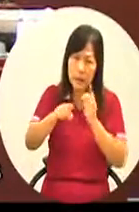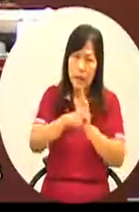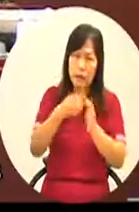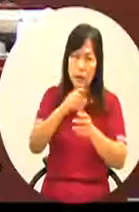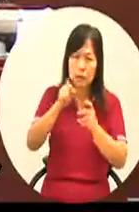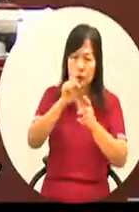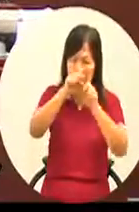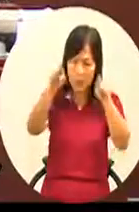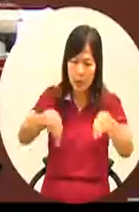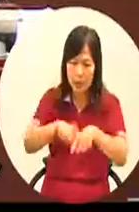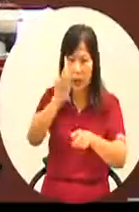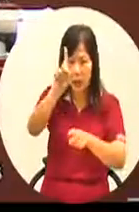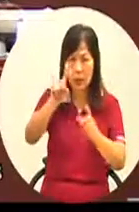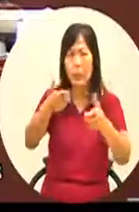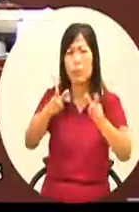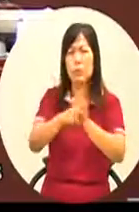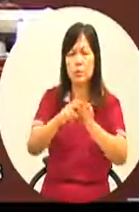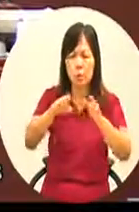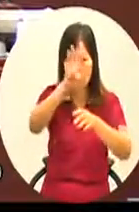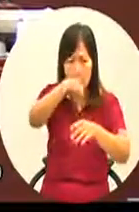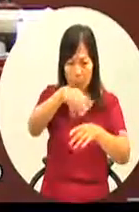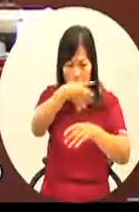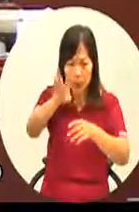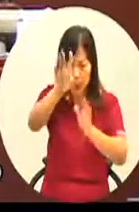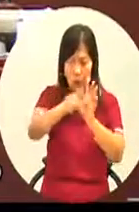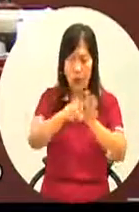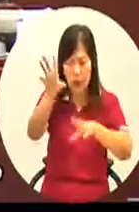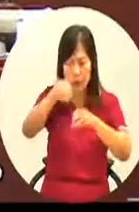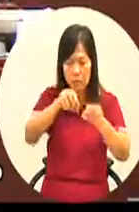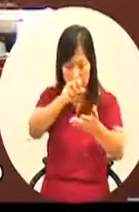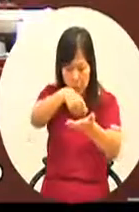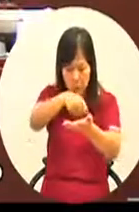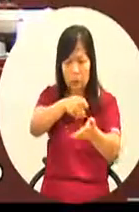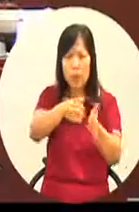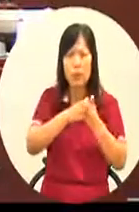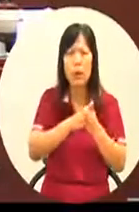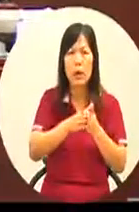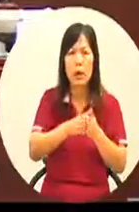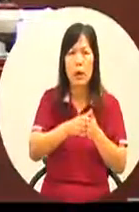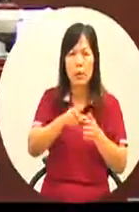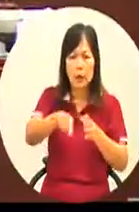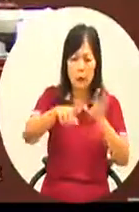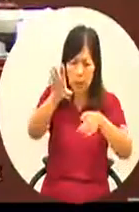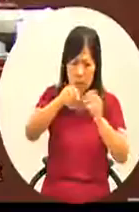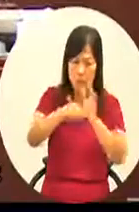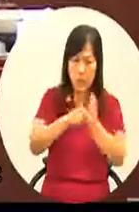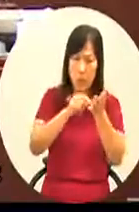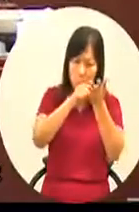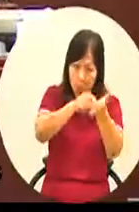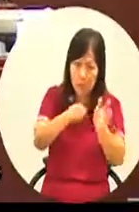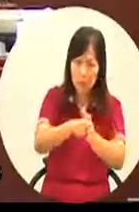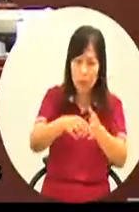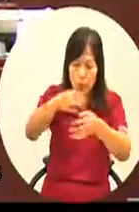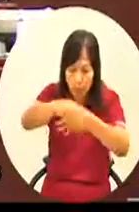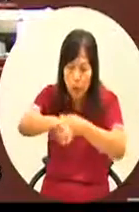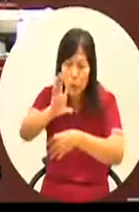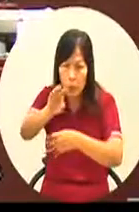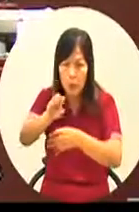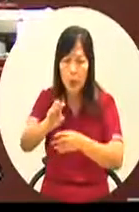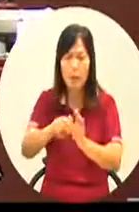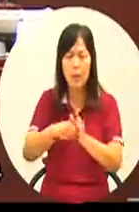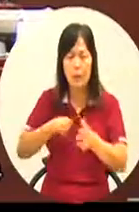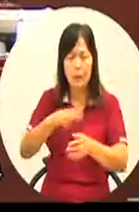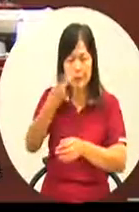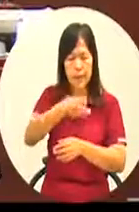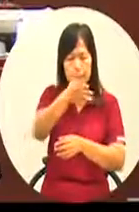张单啊，迄种是一个报表，拢有这个资料会起哩。啊，是毋是这个资料甲起哩的过程当中有 miss， 这我会去了解。好，啊，